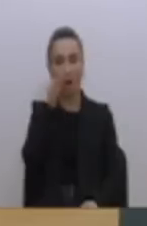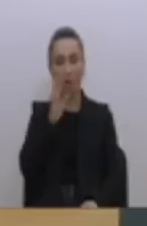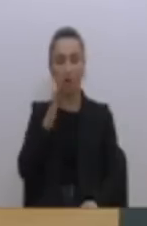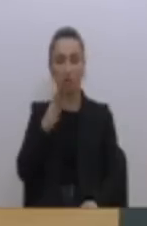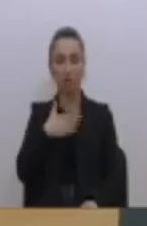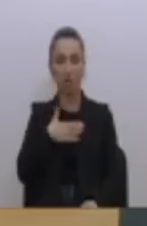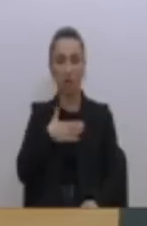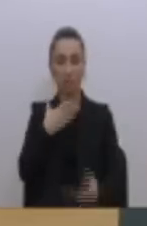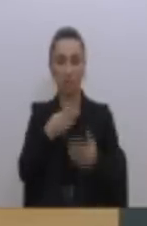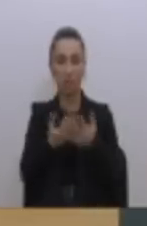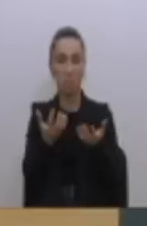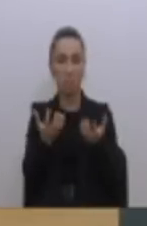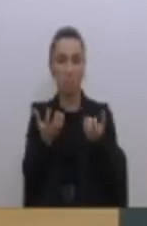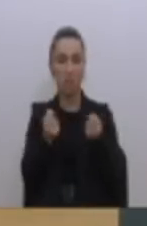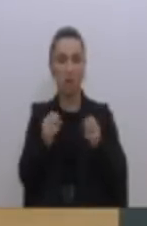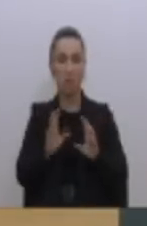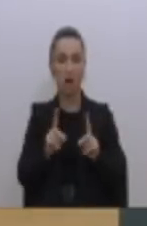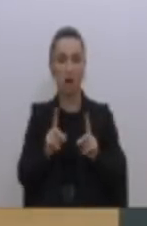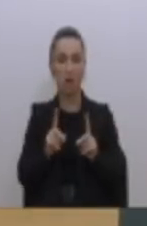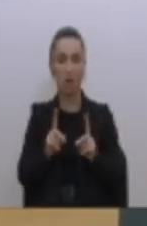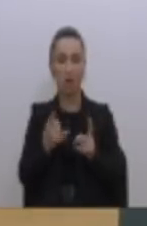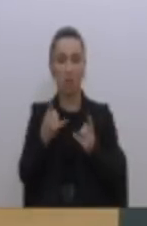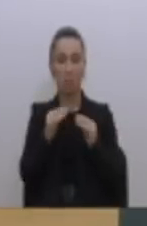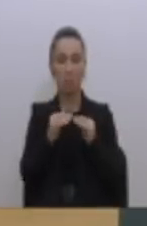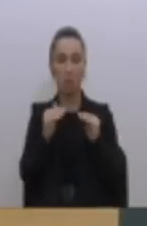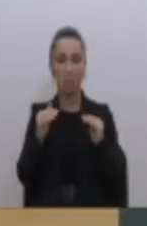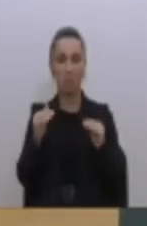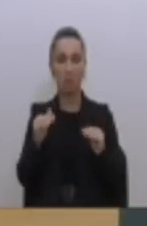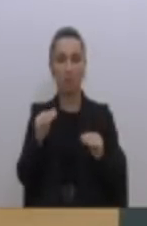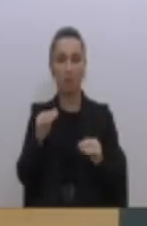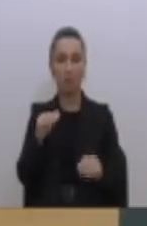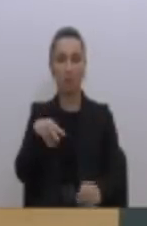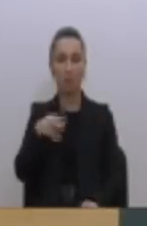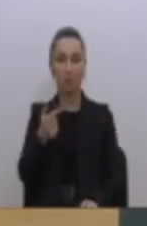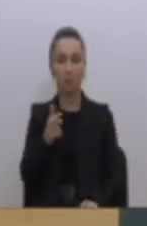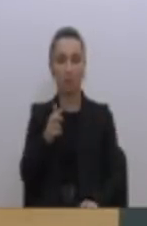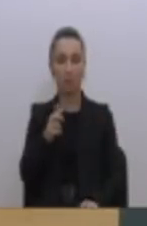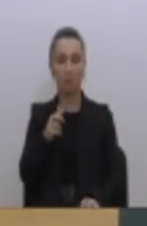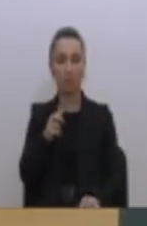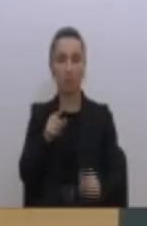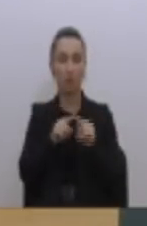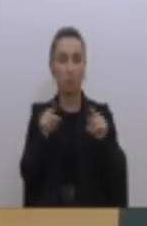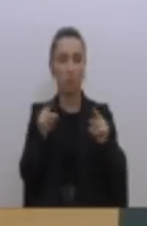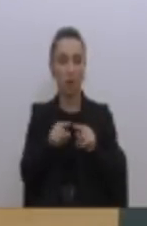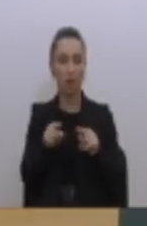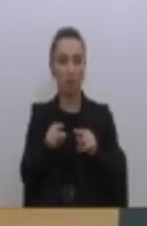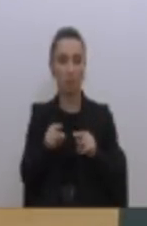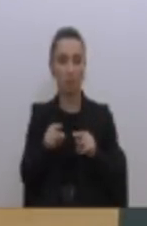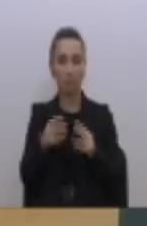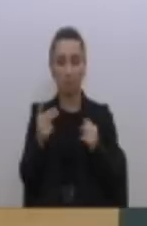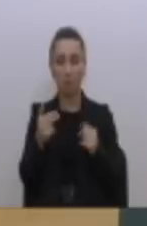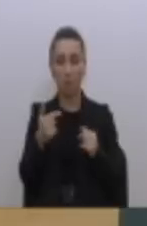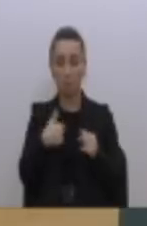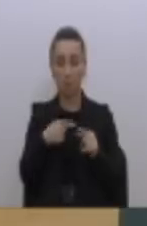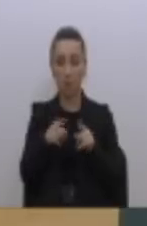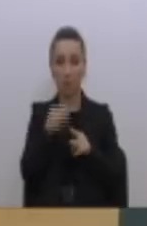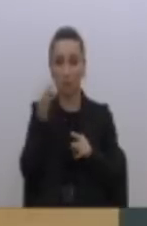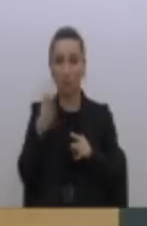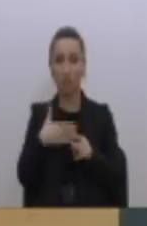ჩემთვისო მიუღებელი არისო საბავშვო ბაღებში LGBT პროპაგანდაო. მეც გეტყვით რა არის ჩემთვის